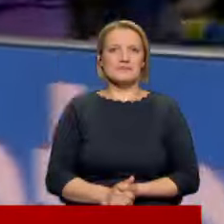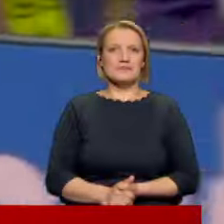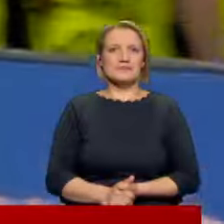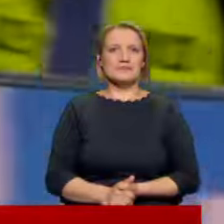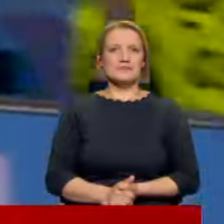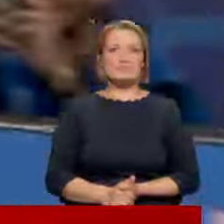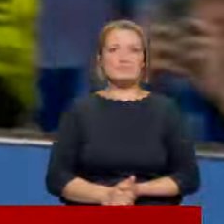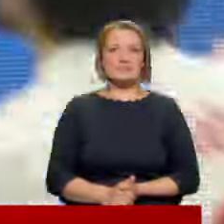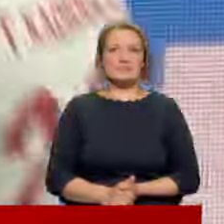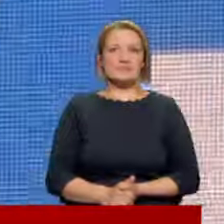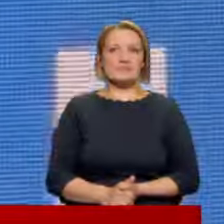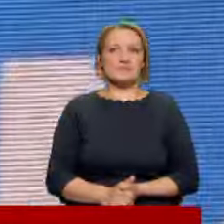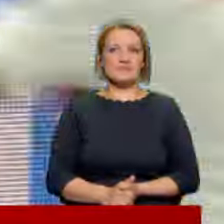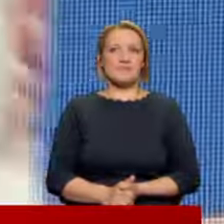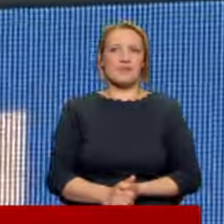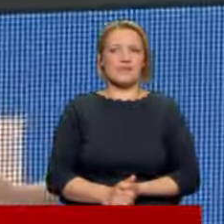gol!